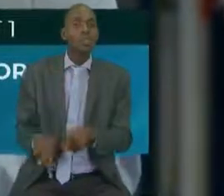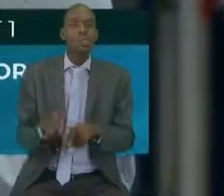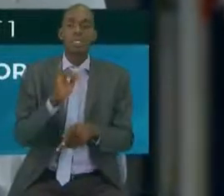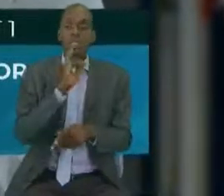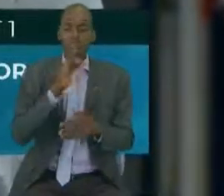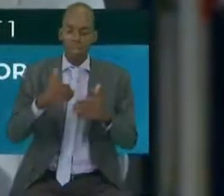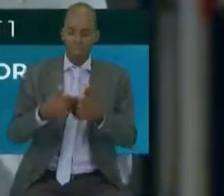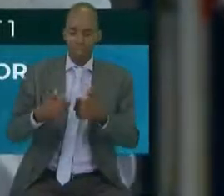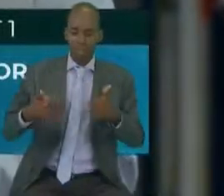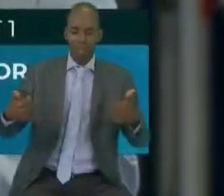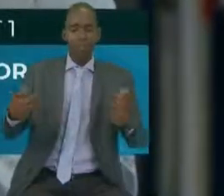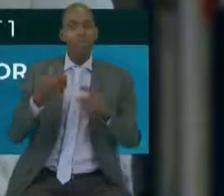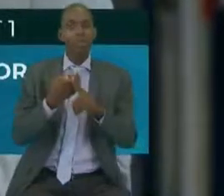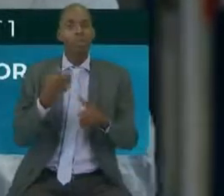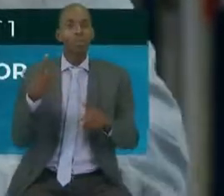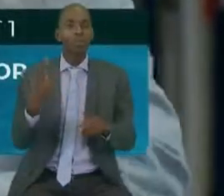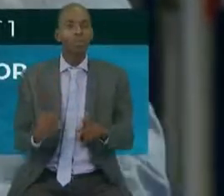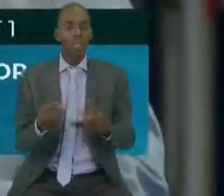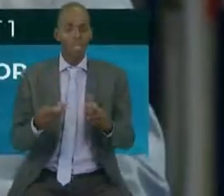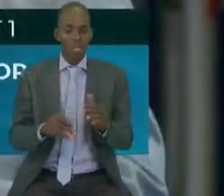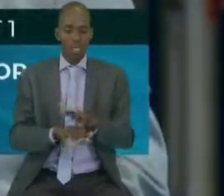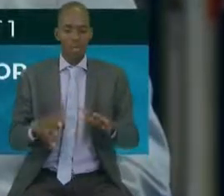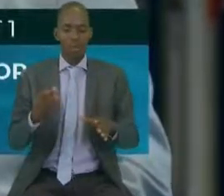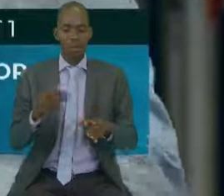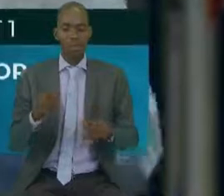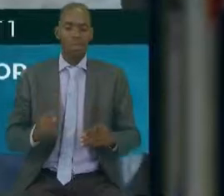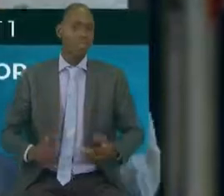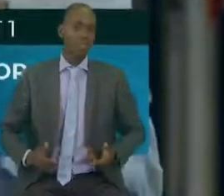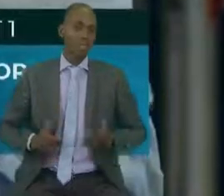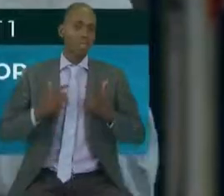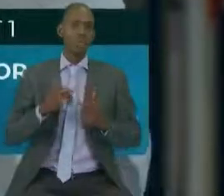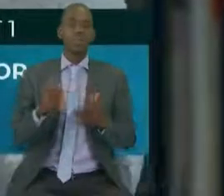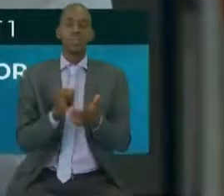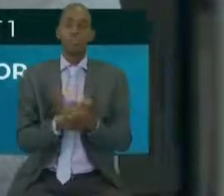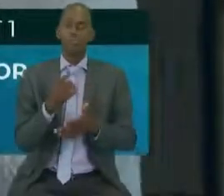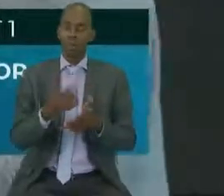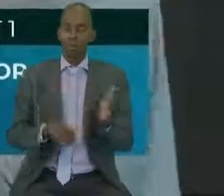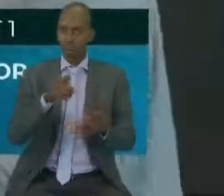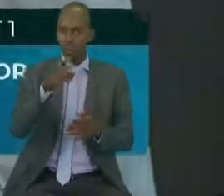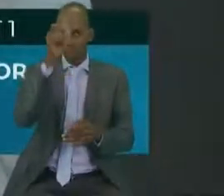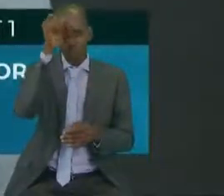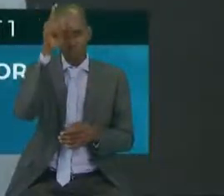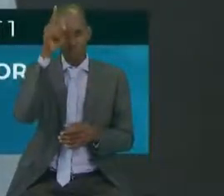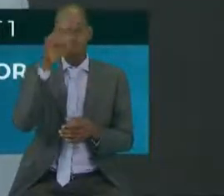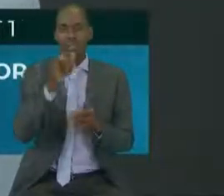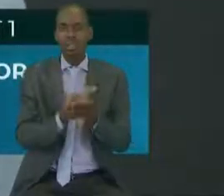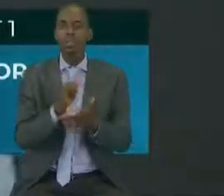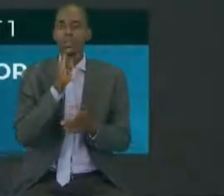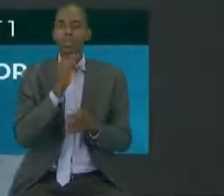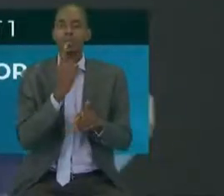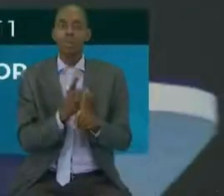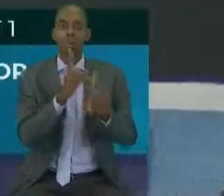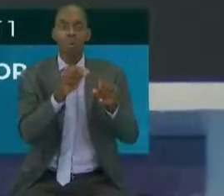cet individu est séparé de la terre des vivants. C'est ce que vous comprenez. Et ça, c'est un